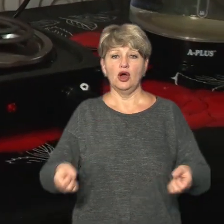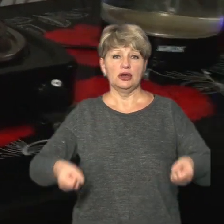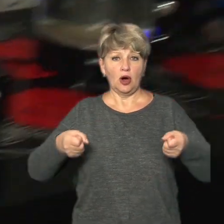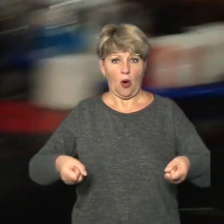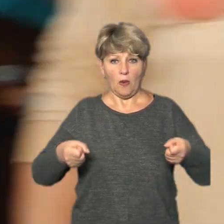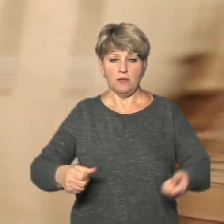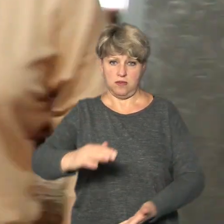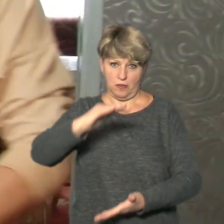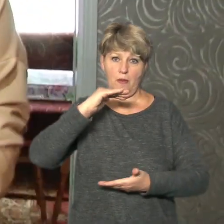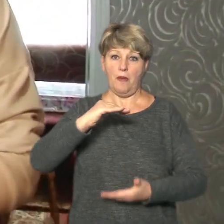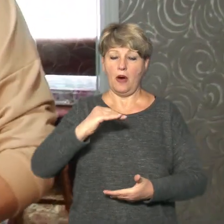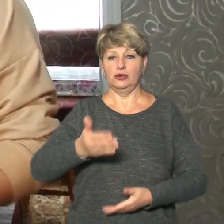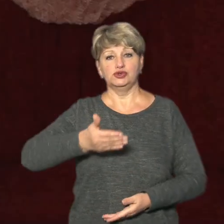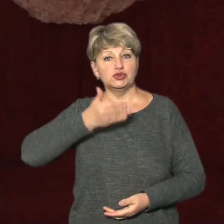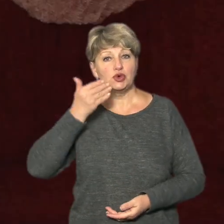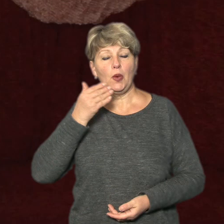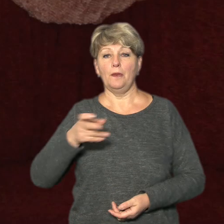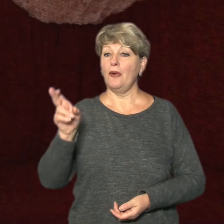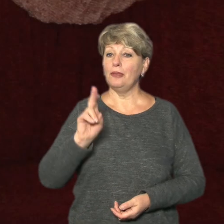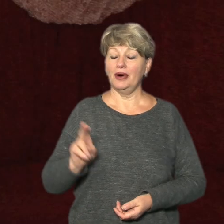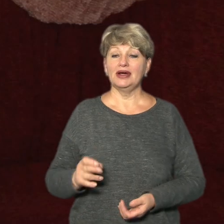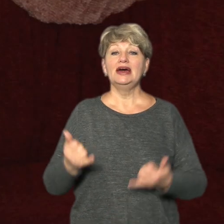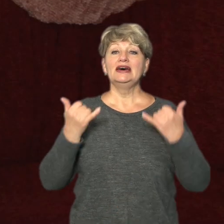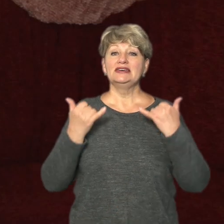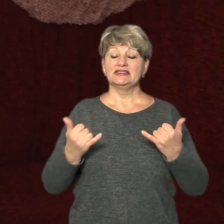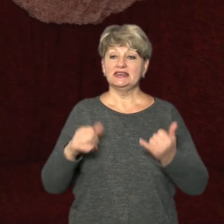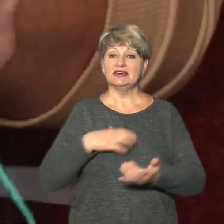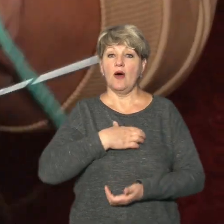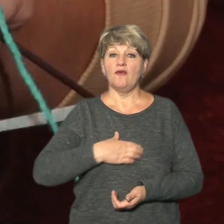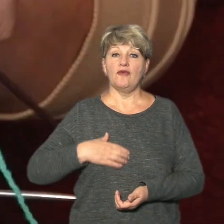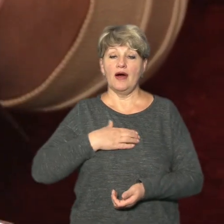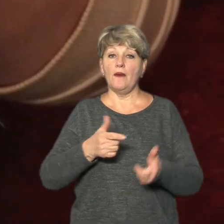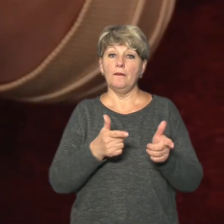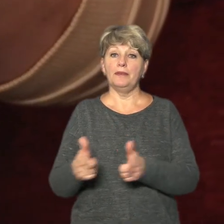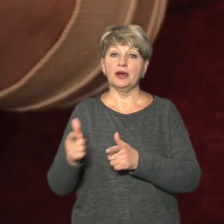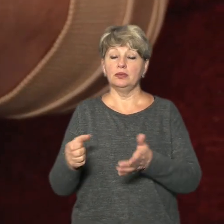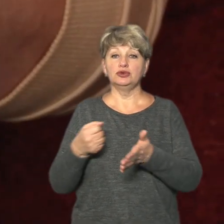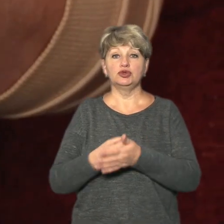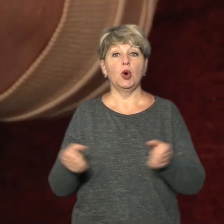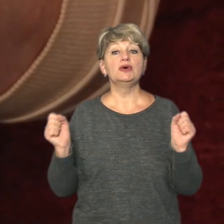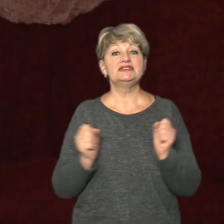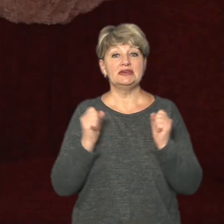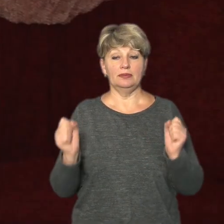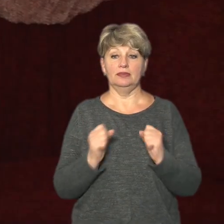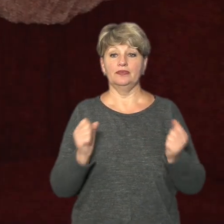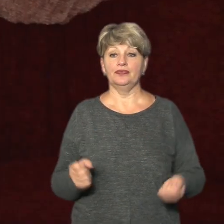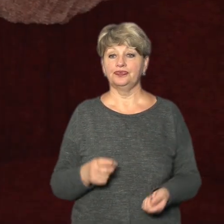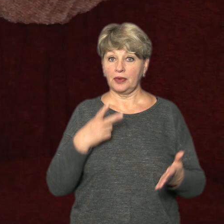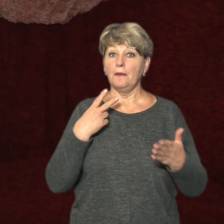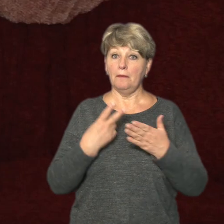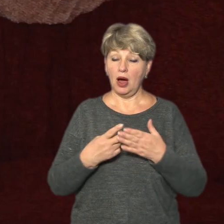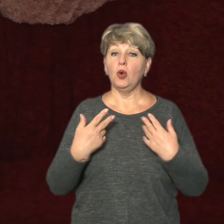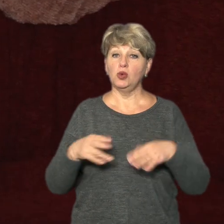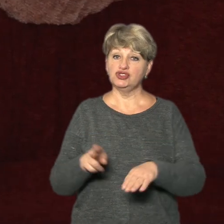по борща наразі серед пріоритетів у родині приготування до зими каже пані Рима Ось бачите вже